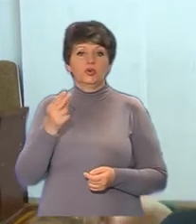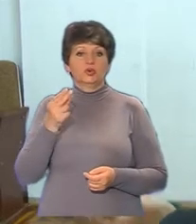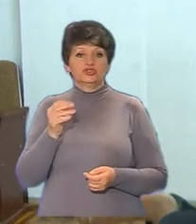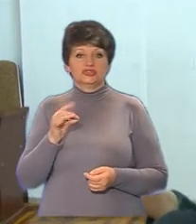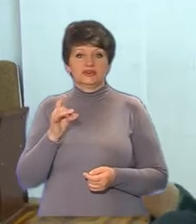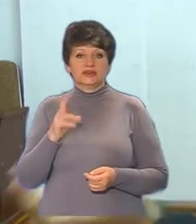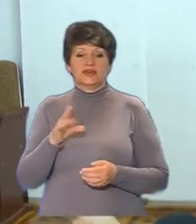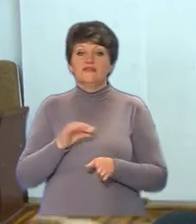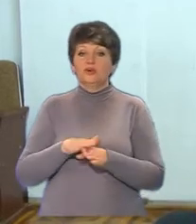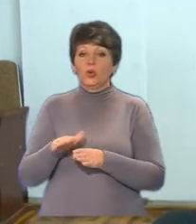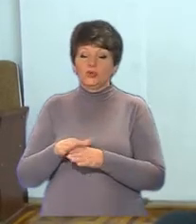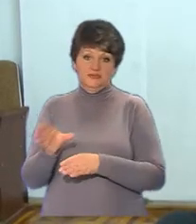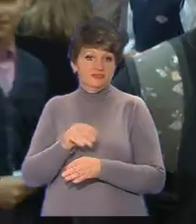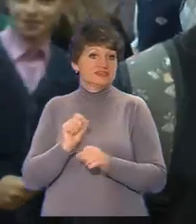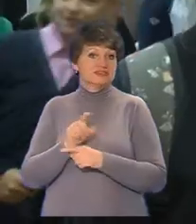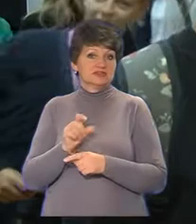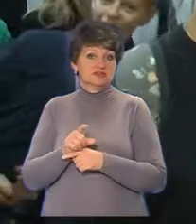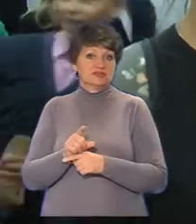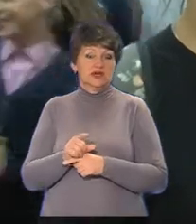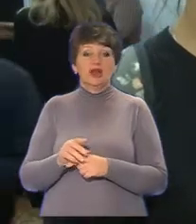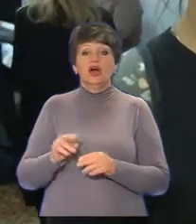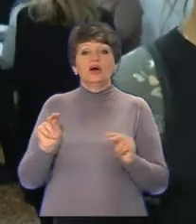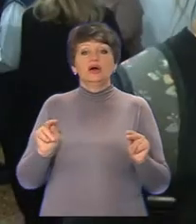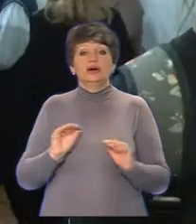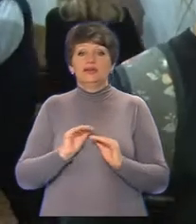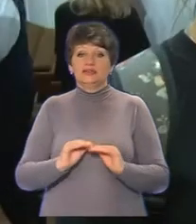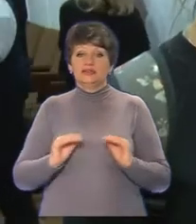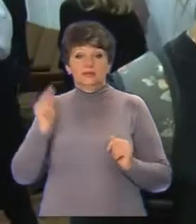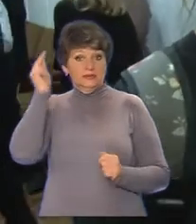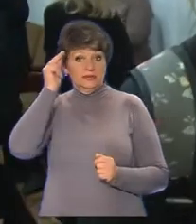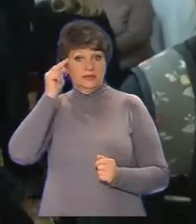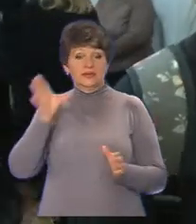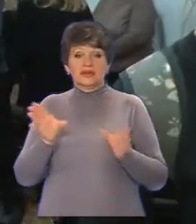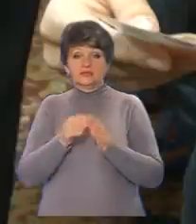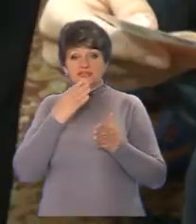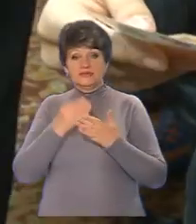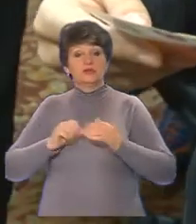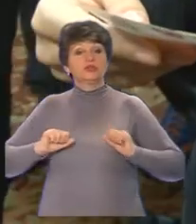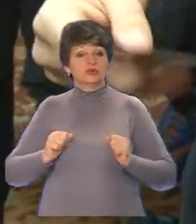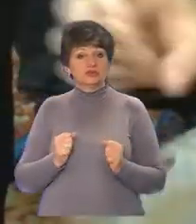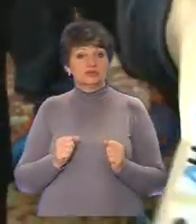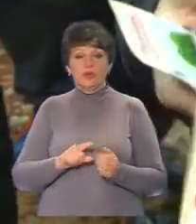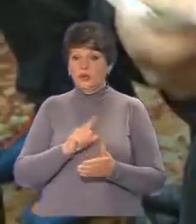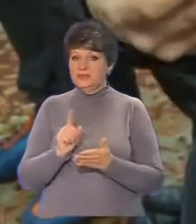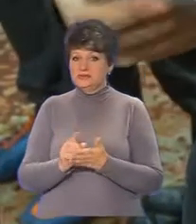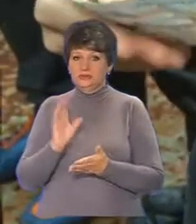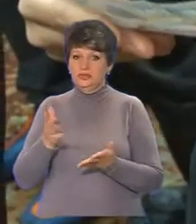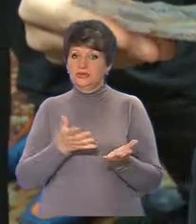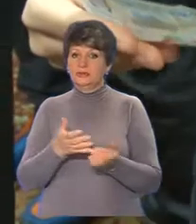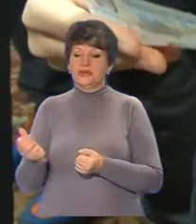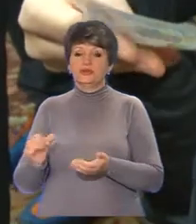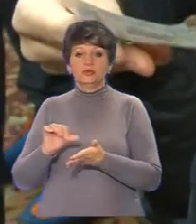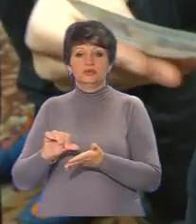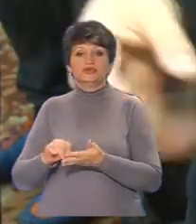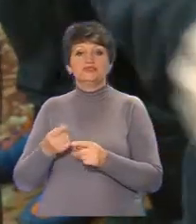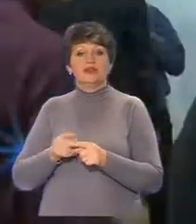І виконувати всі завдання. Школярка Варвара Пилипенко розповідає, вона разом зі своїми друзями також обов'язково братиме